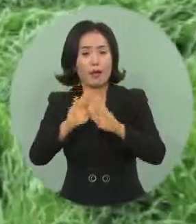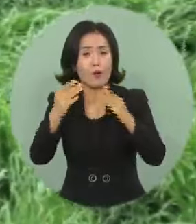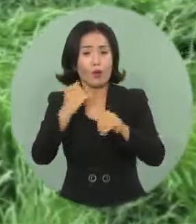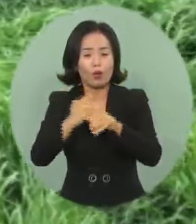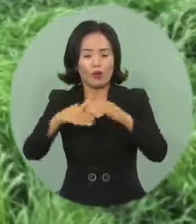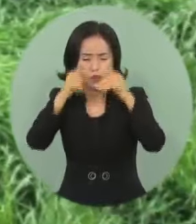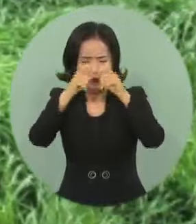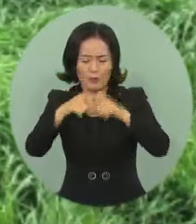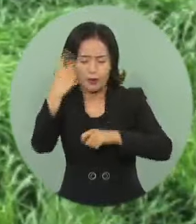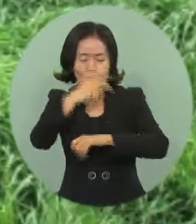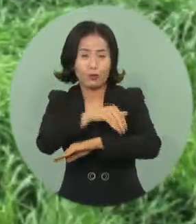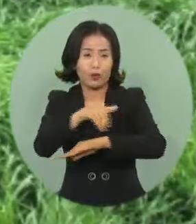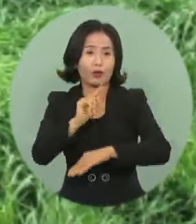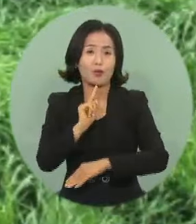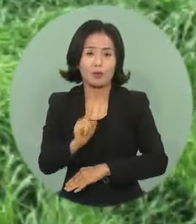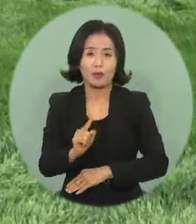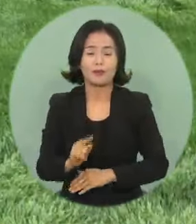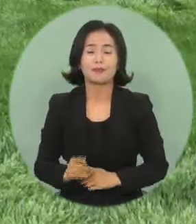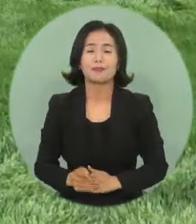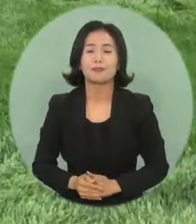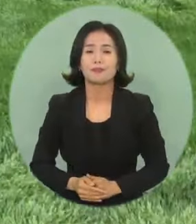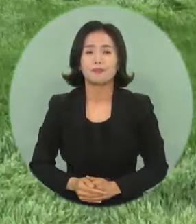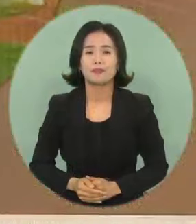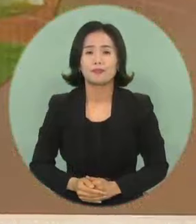감식을 진행할 예정이라고 밝혔습니다.